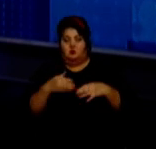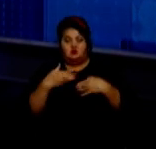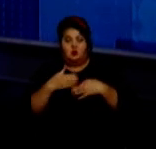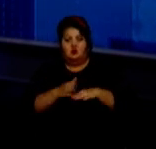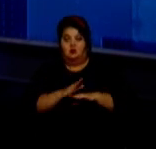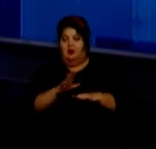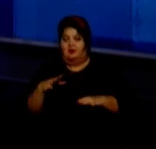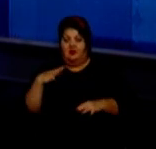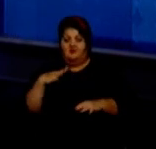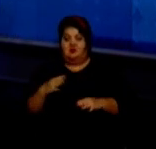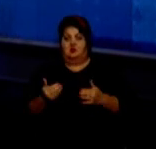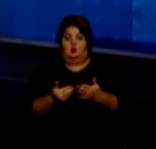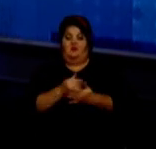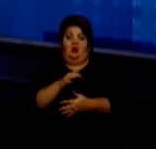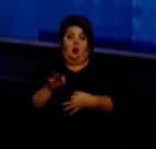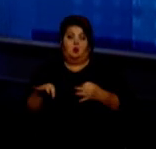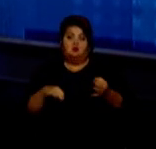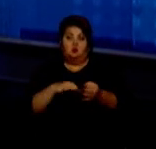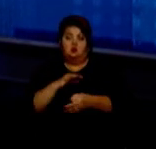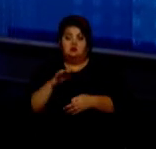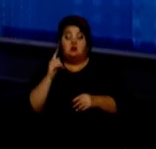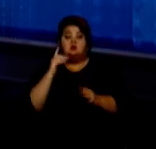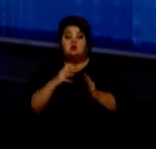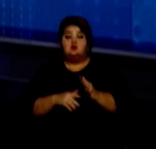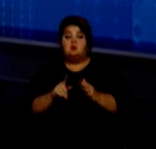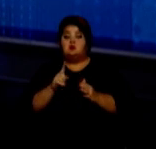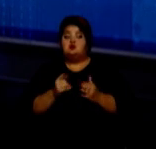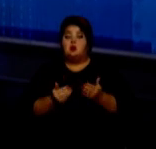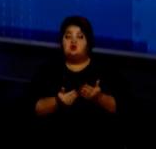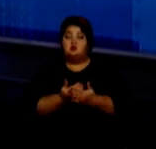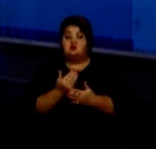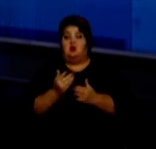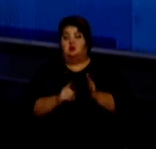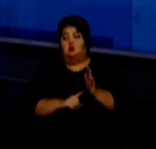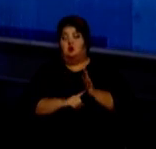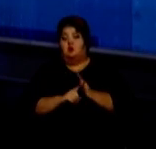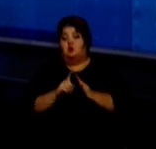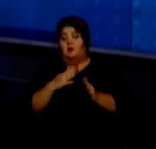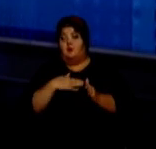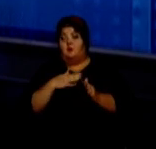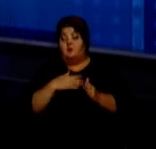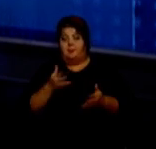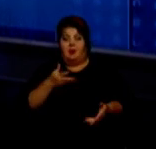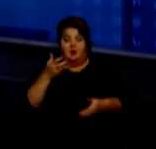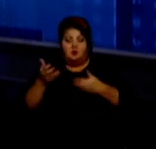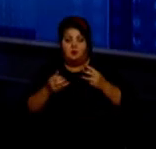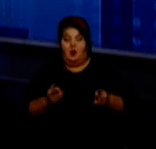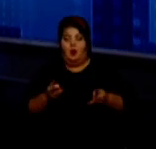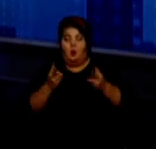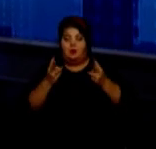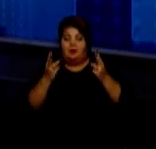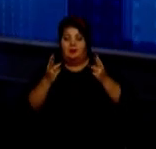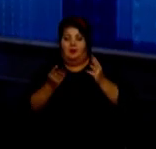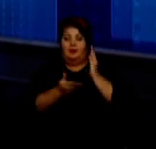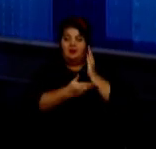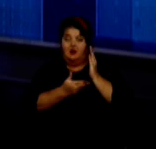не витримувати нових конструкцій. Тому зрозуміло, що спочатку ми розбираємо ті згорілі дерев'яні конструкції даху,